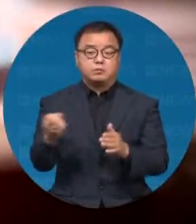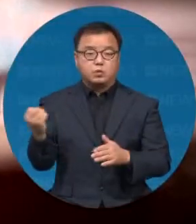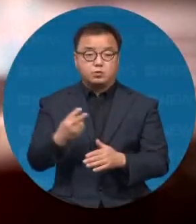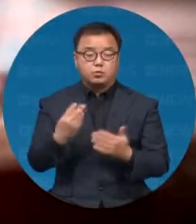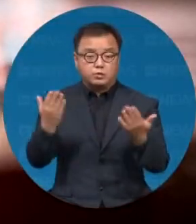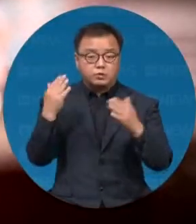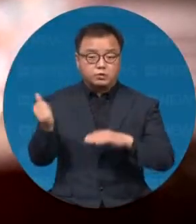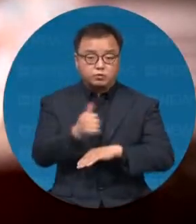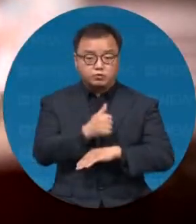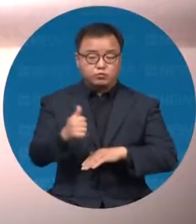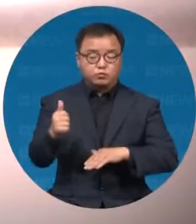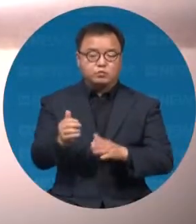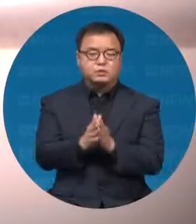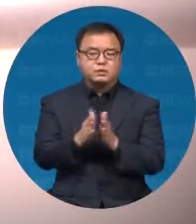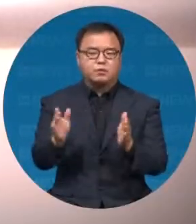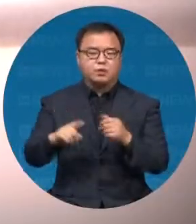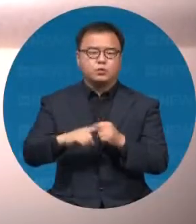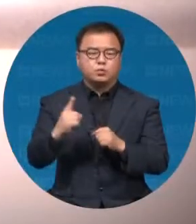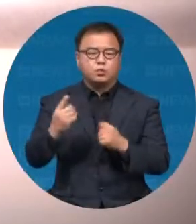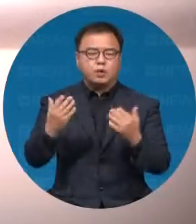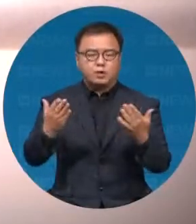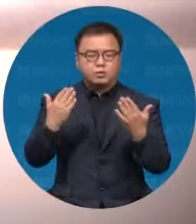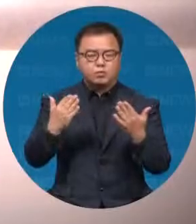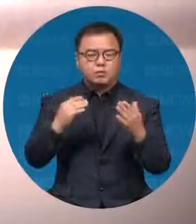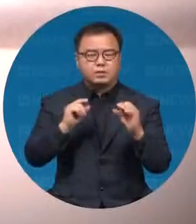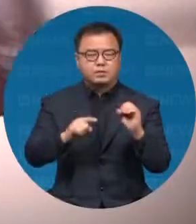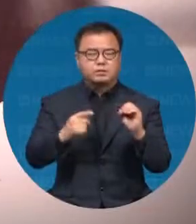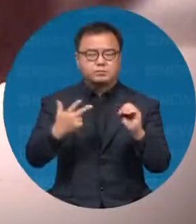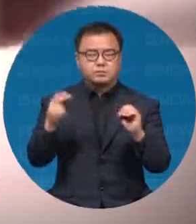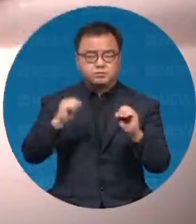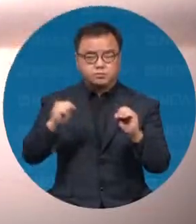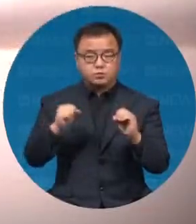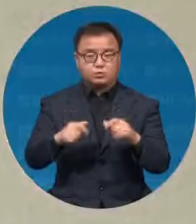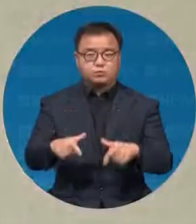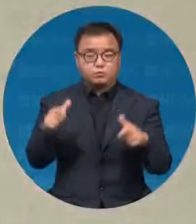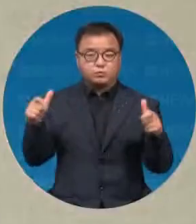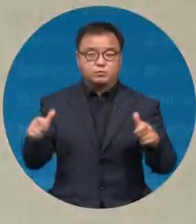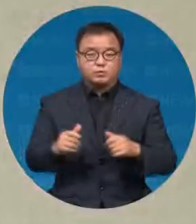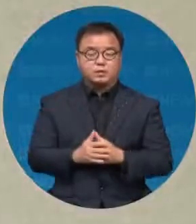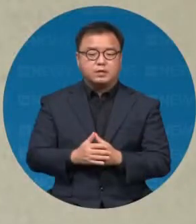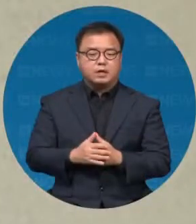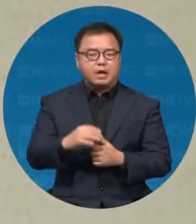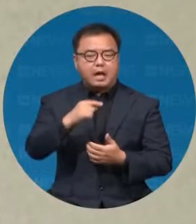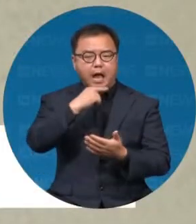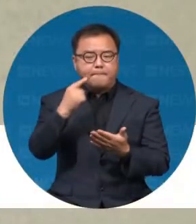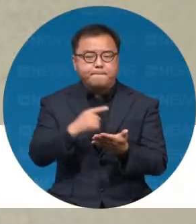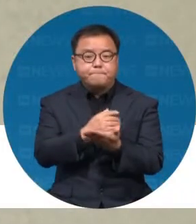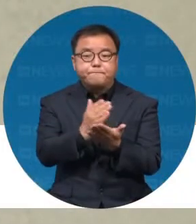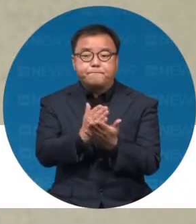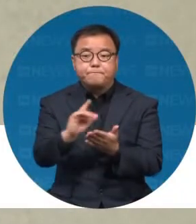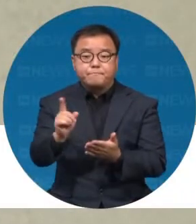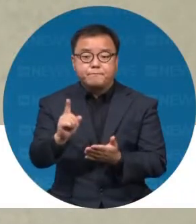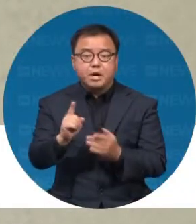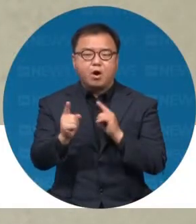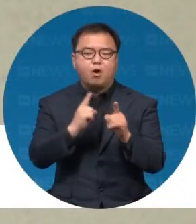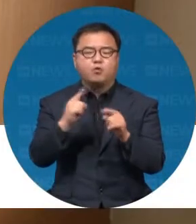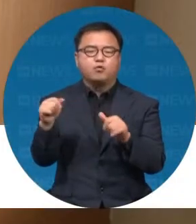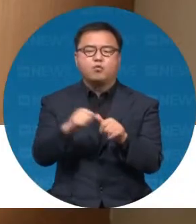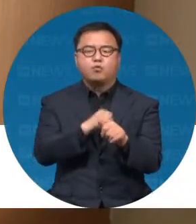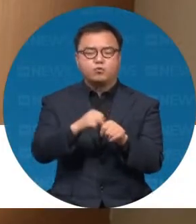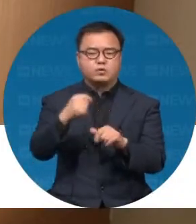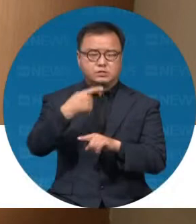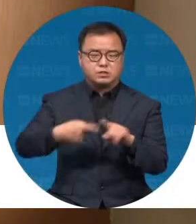확대된 초등학생의 경우 0.7% 포인트 증가했습니다 피해 유형별로 너 너 폭력이 절반의 가까웠는데